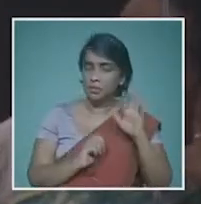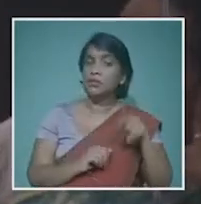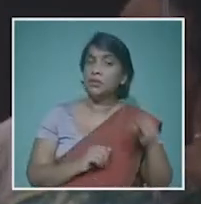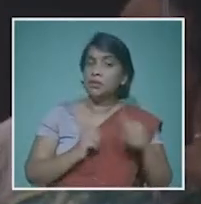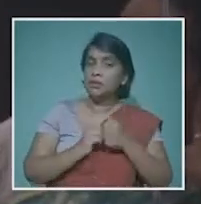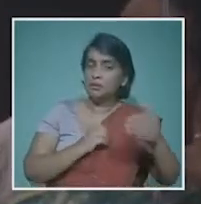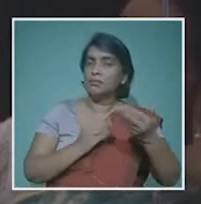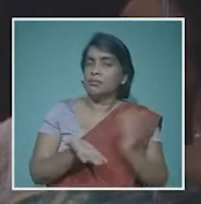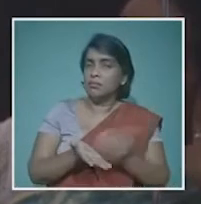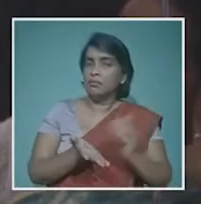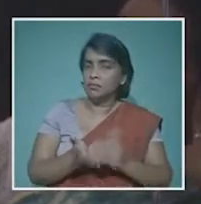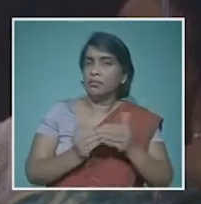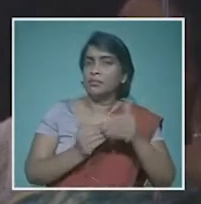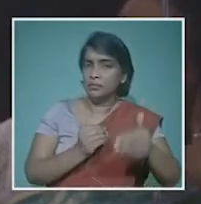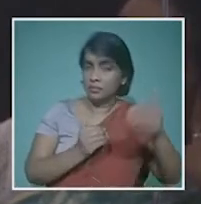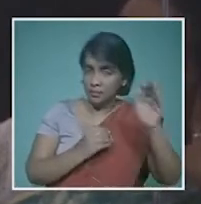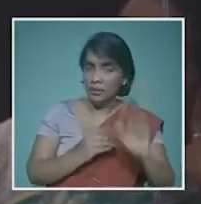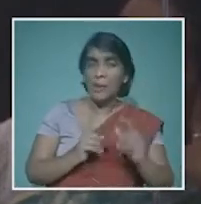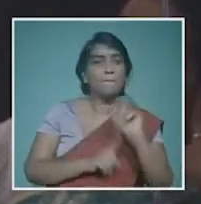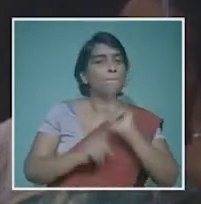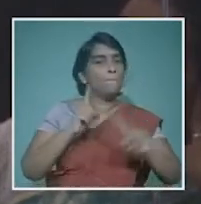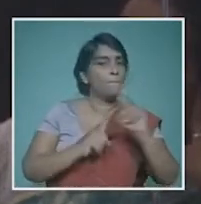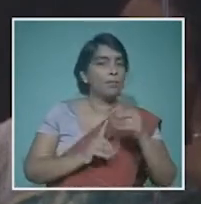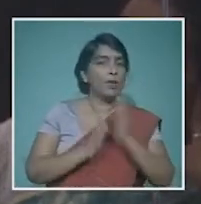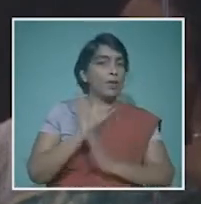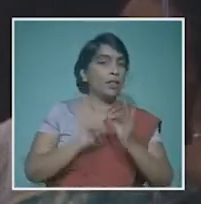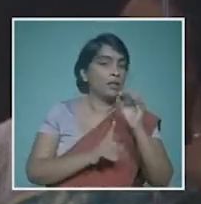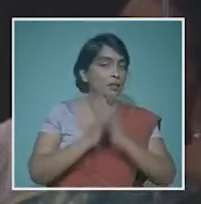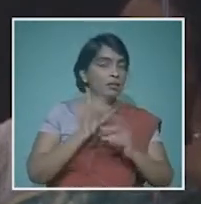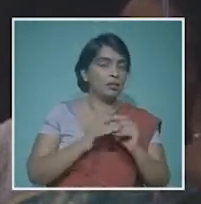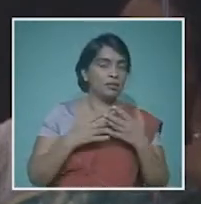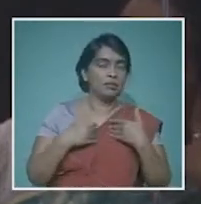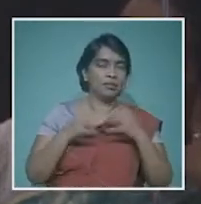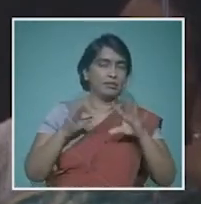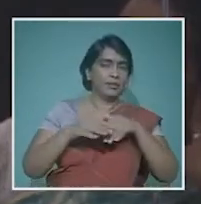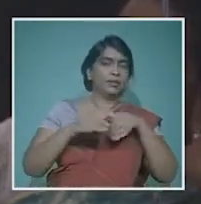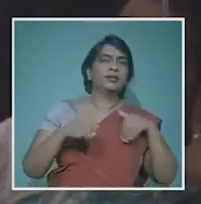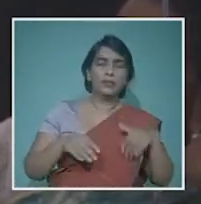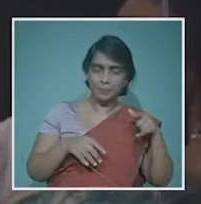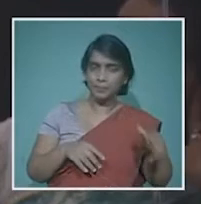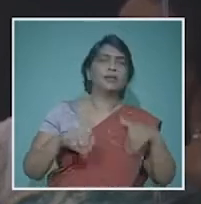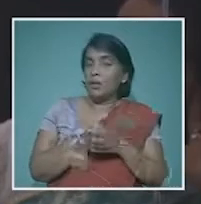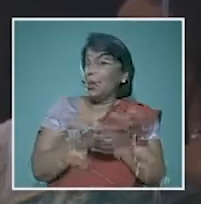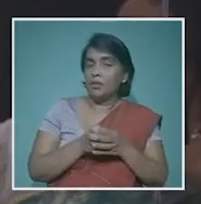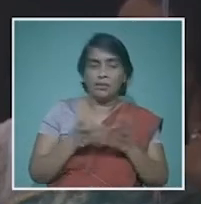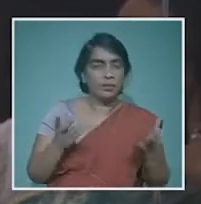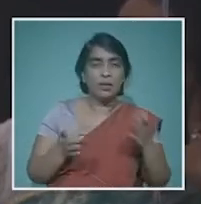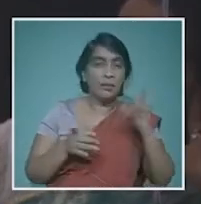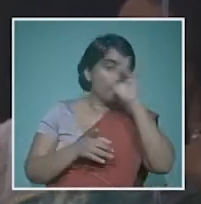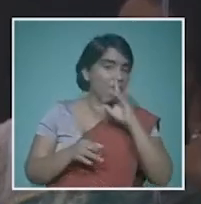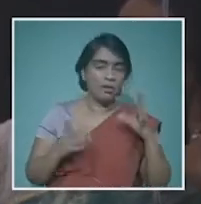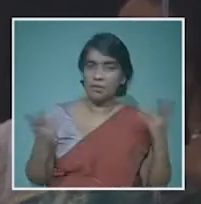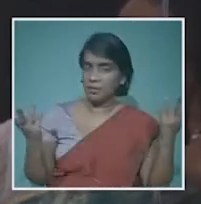වැඩේ දිගින් දිගට කරගෙන ගියොත් පාර්ලිමේන්තුවේ මහජන නියෝජිතයන් මේකින් ගැලවෙන්න තියෙනවා. මේකට පක්ෂයක් නැහැ. මේකට පාටක්